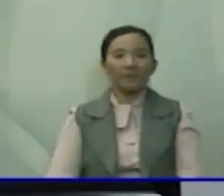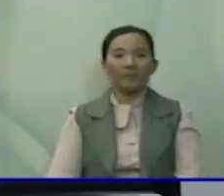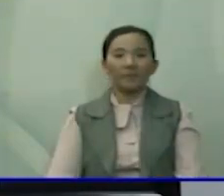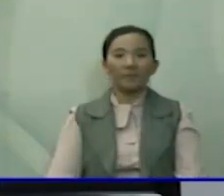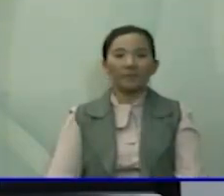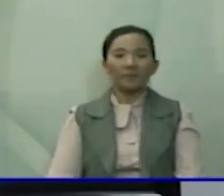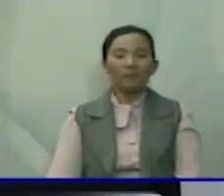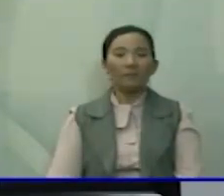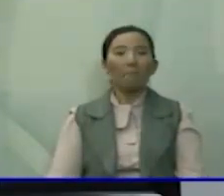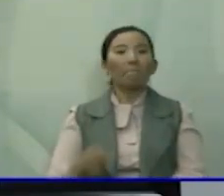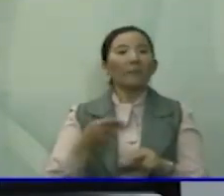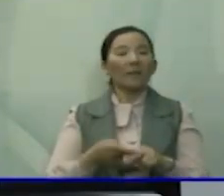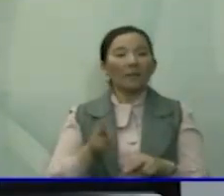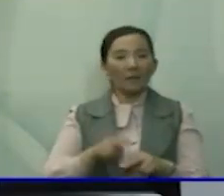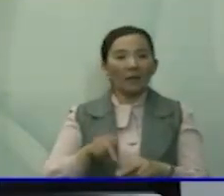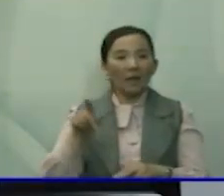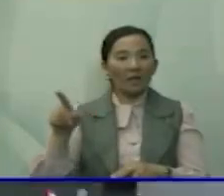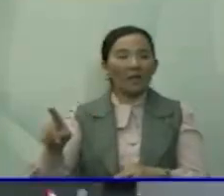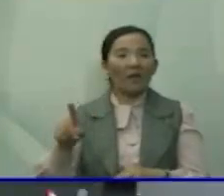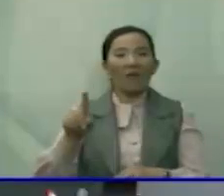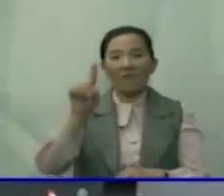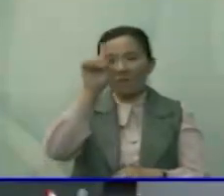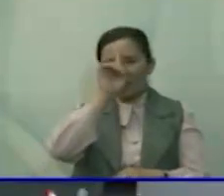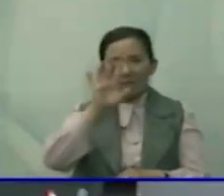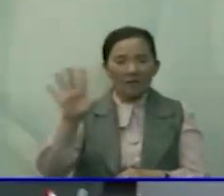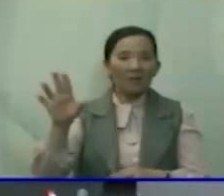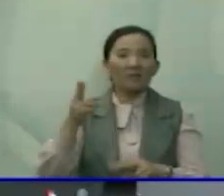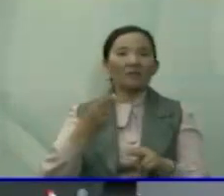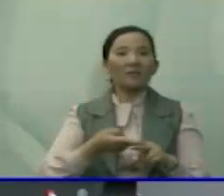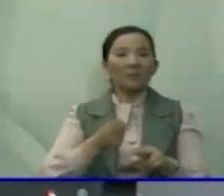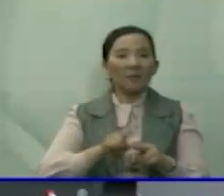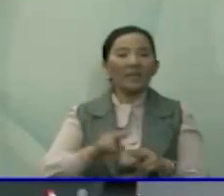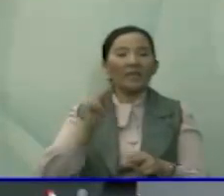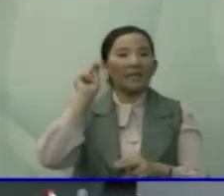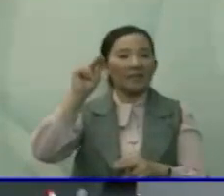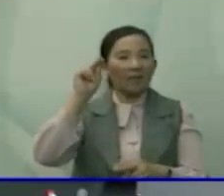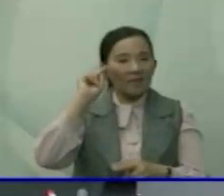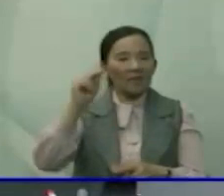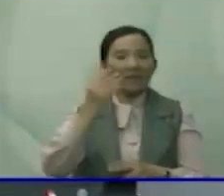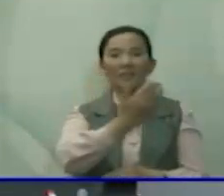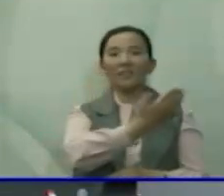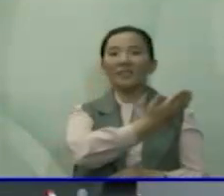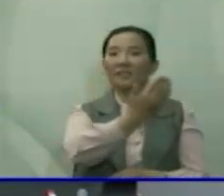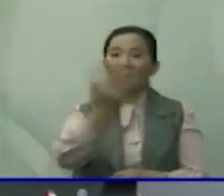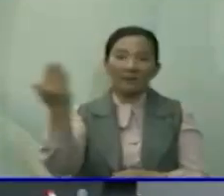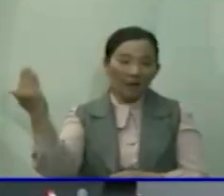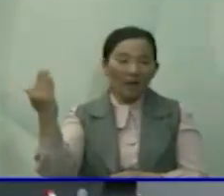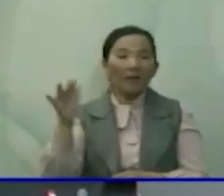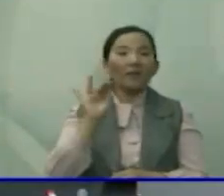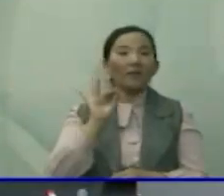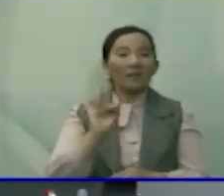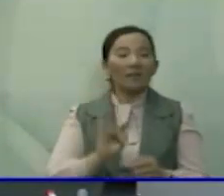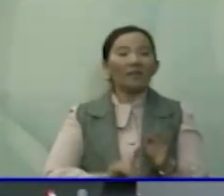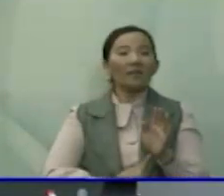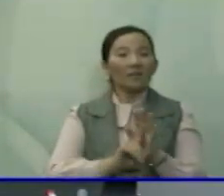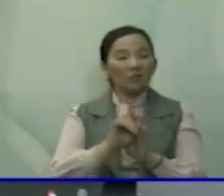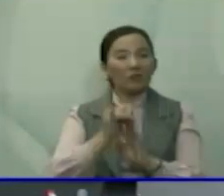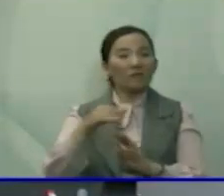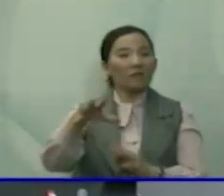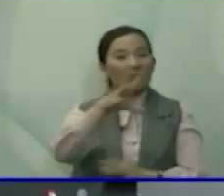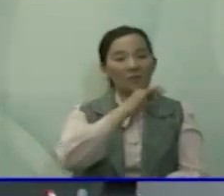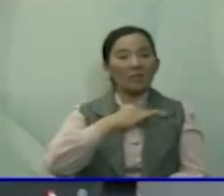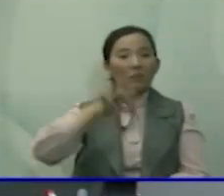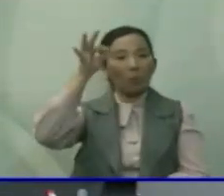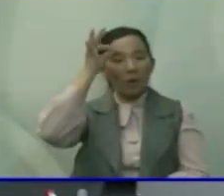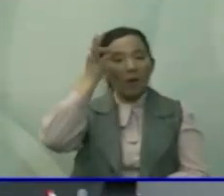это великая китайская стена и давайте вспомним когда